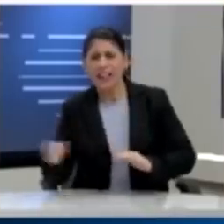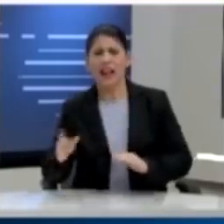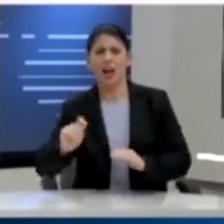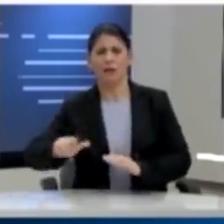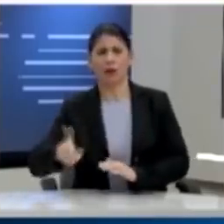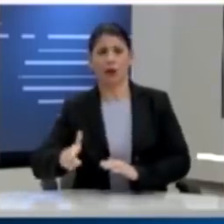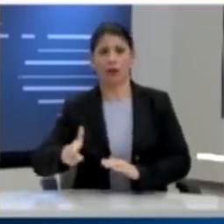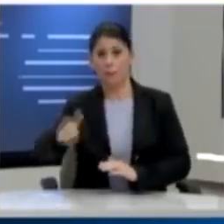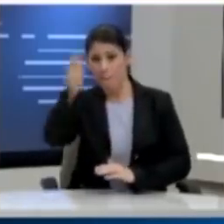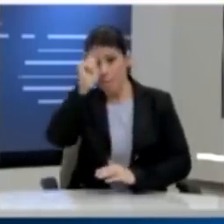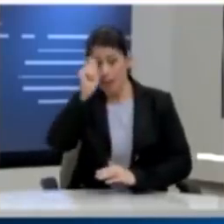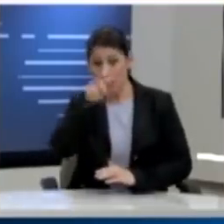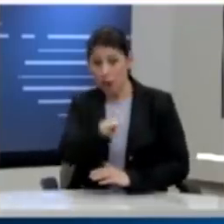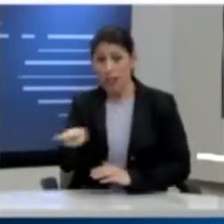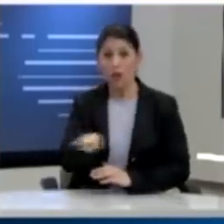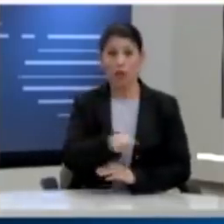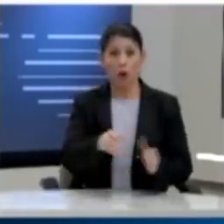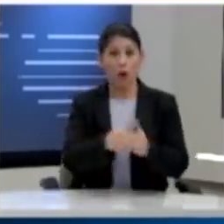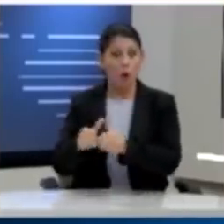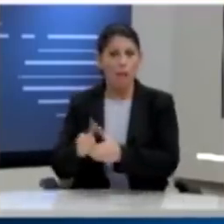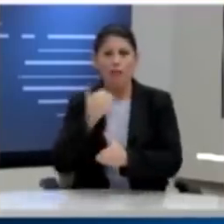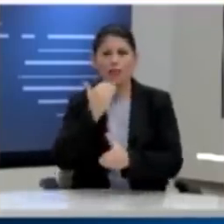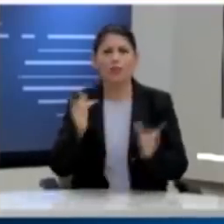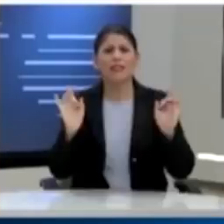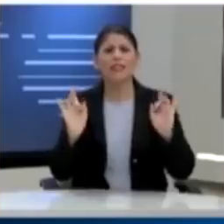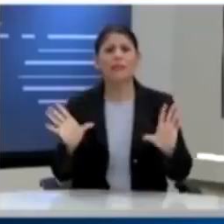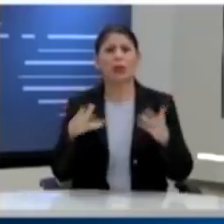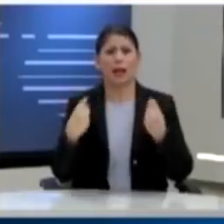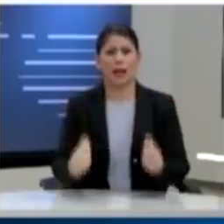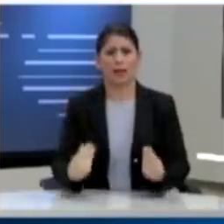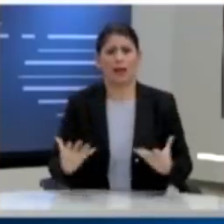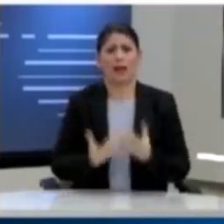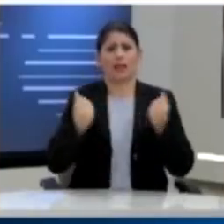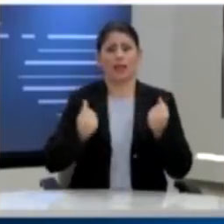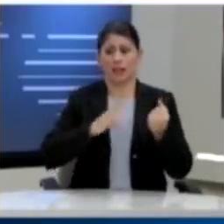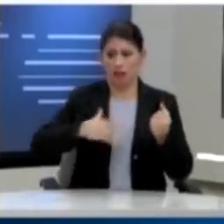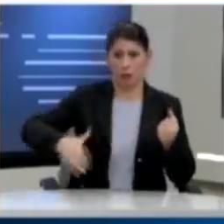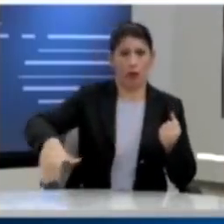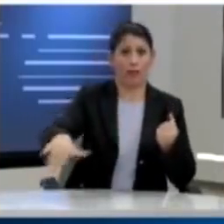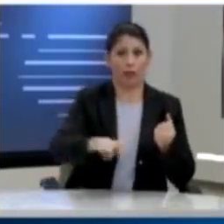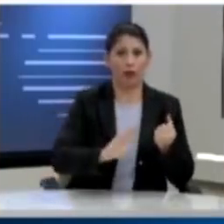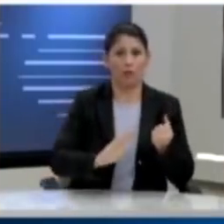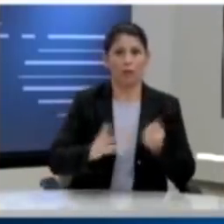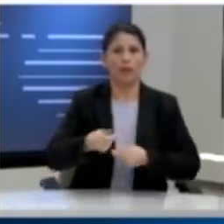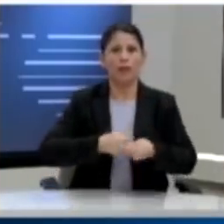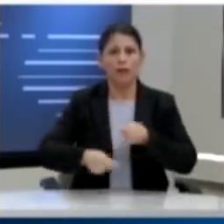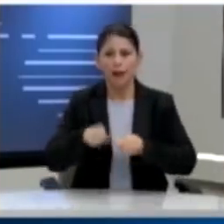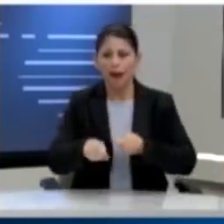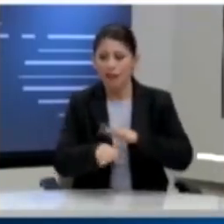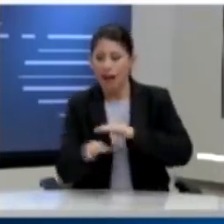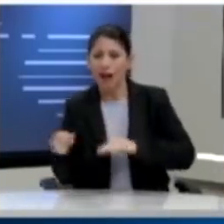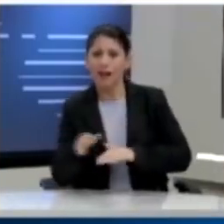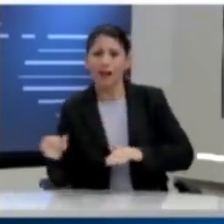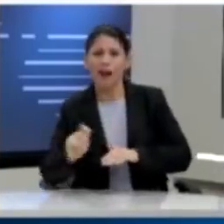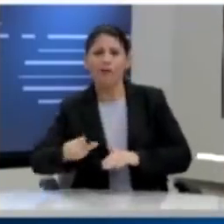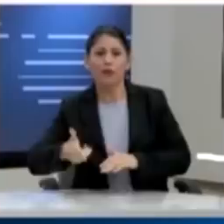ομολογία και των δυο σας ότι δεν μπορείτε τίποτα καλύτερο να εξασφαλίσετε από τη διαχείριση αυτής της